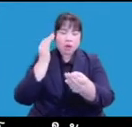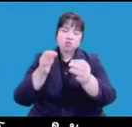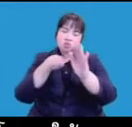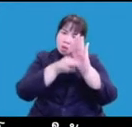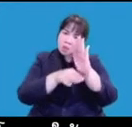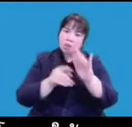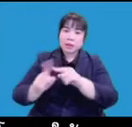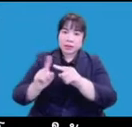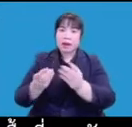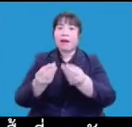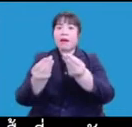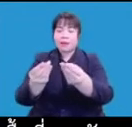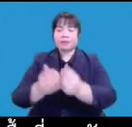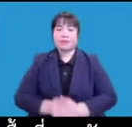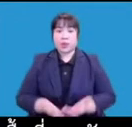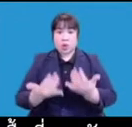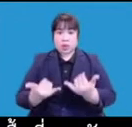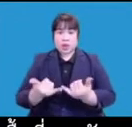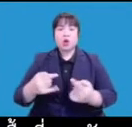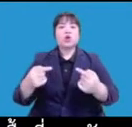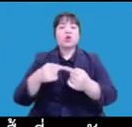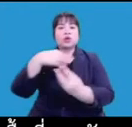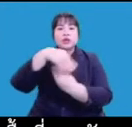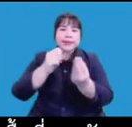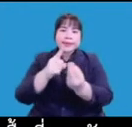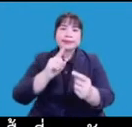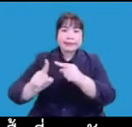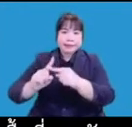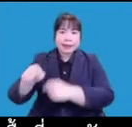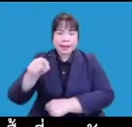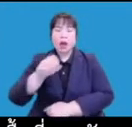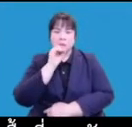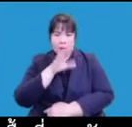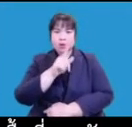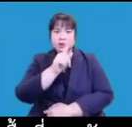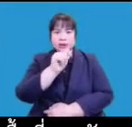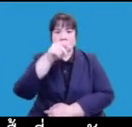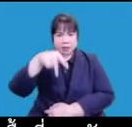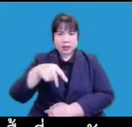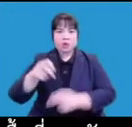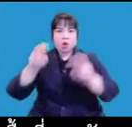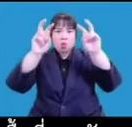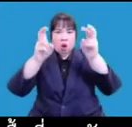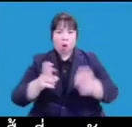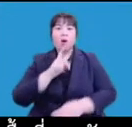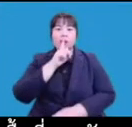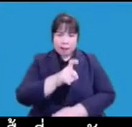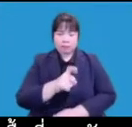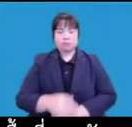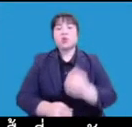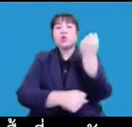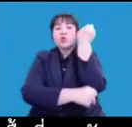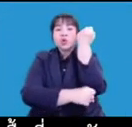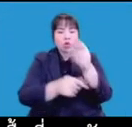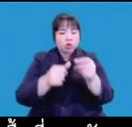ฮะตรงนี้นะครับทางสภาพัฒน์เนี่ยดร.มันฉัตรได้ออกแบบมานะครับว่าTPMapเนี่ยต้องเริ่มนะฮะจากการตั้งคำถามก่อนคนจนอยู่ที่ไหน